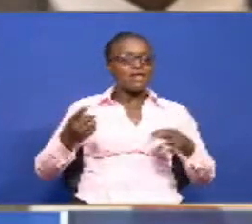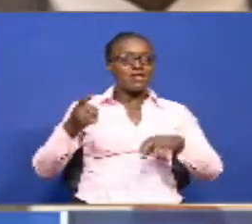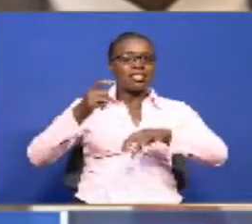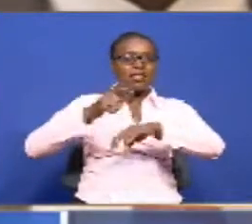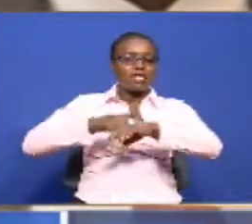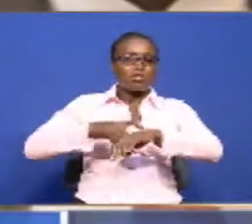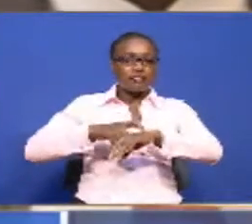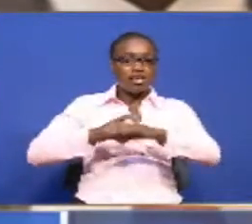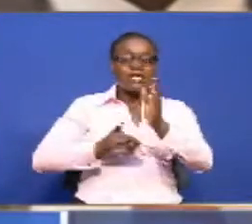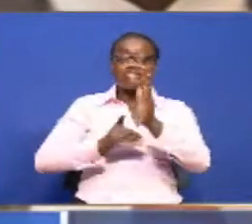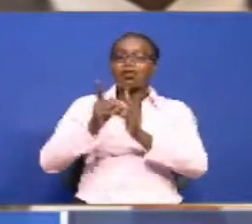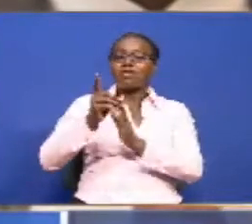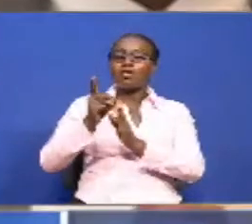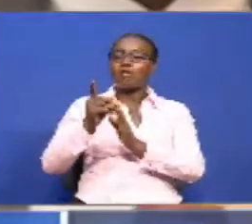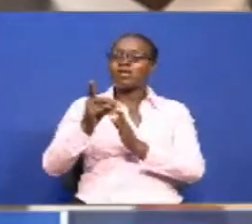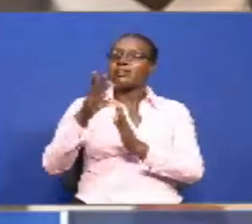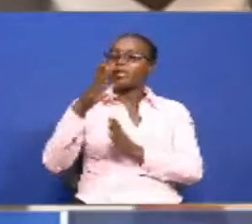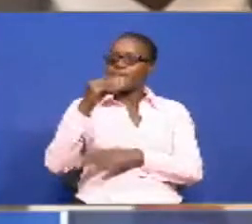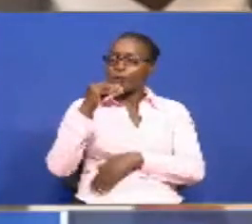ya development,